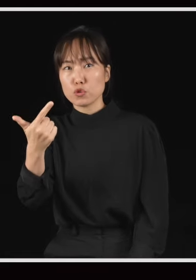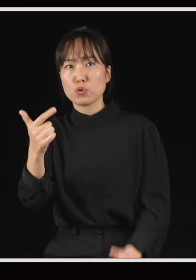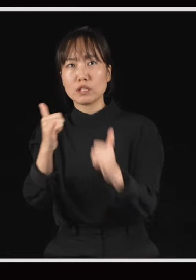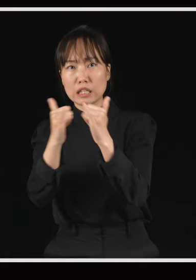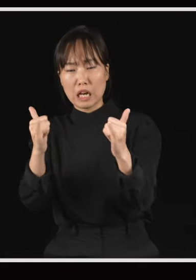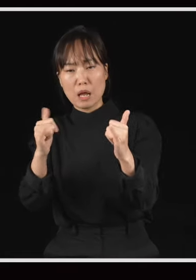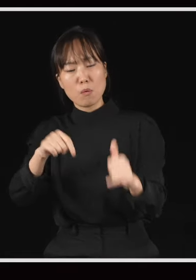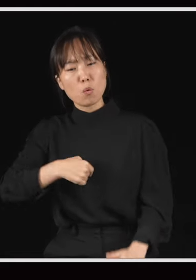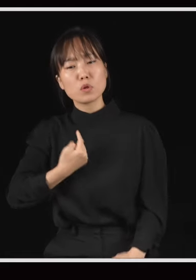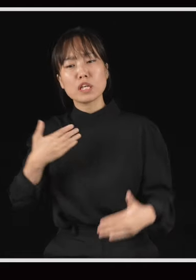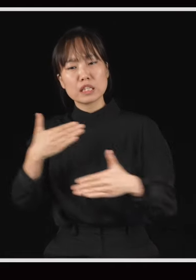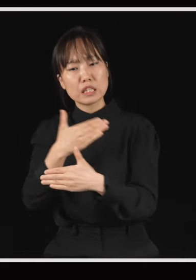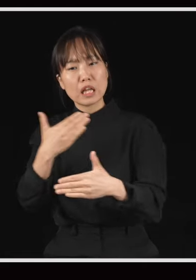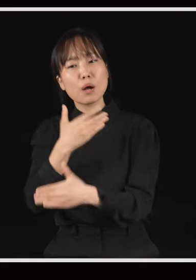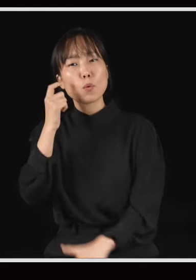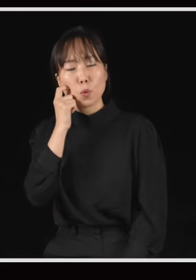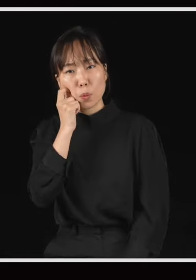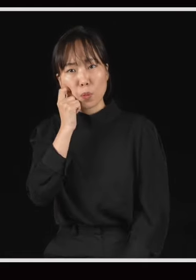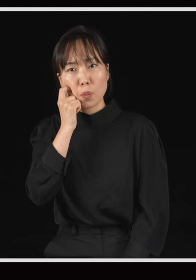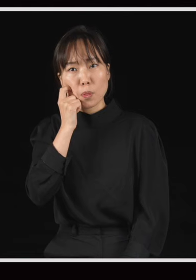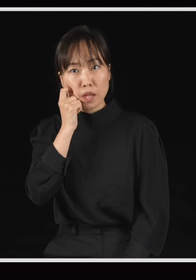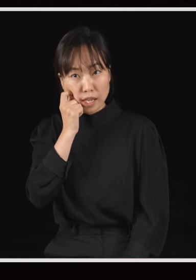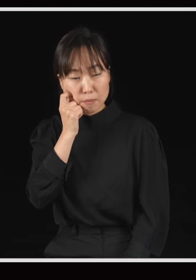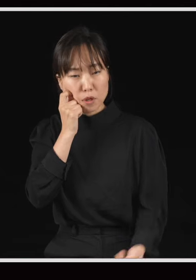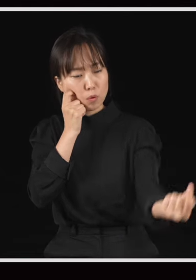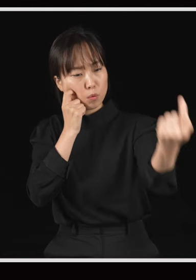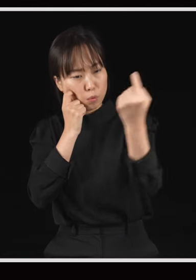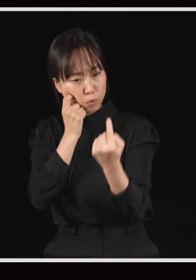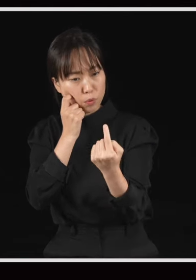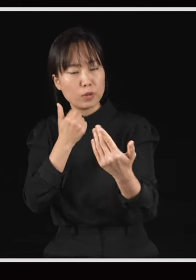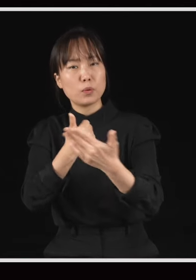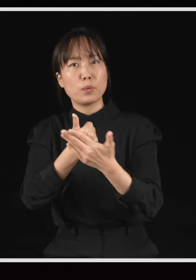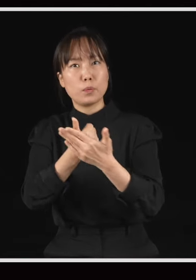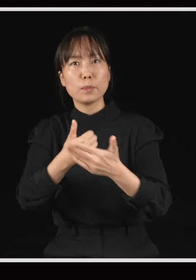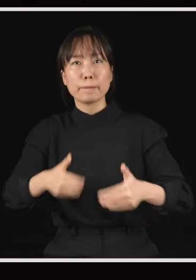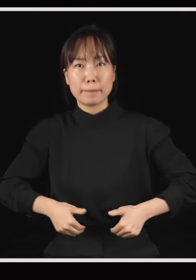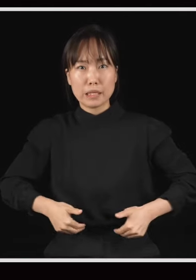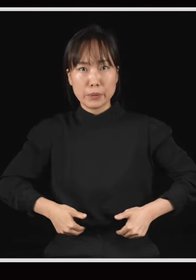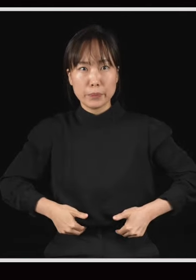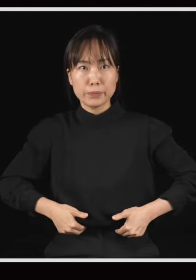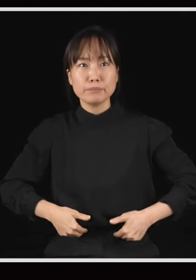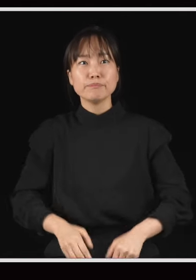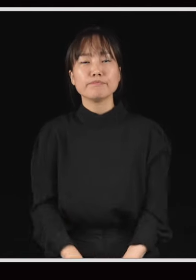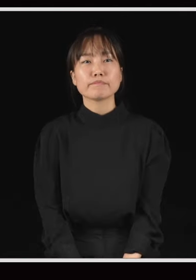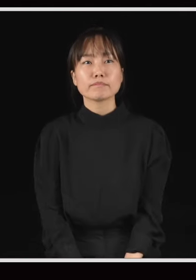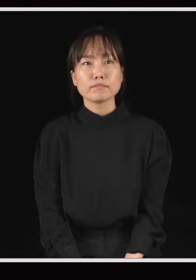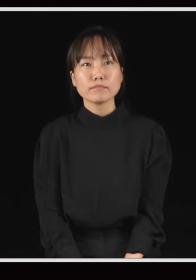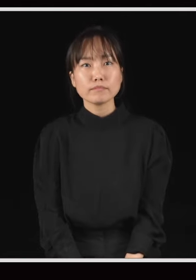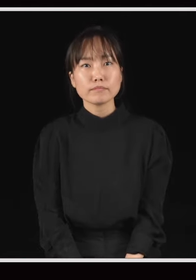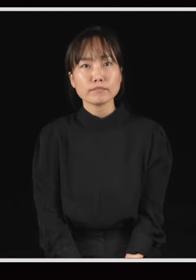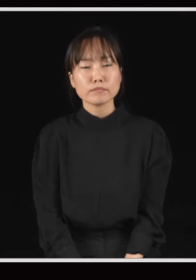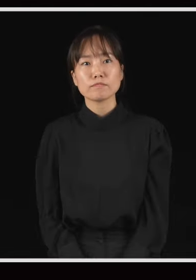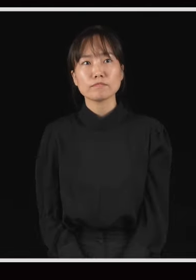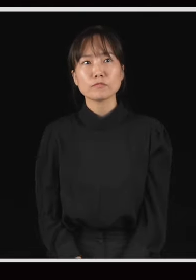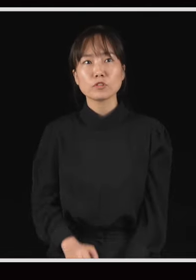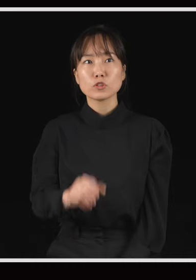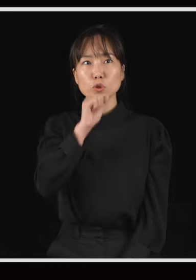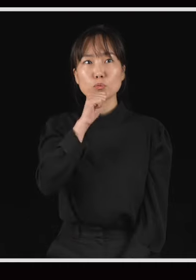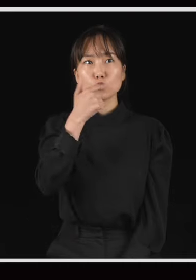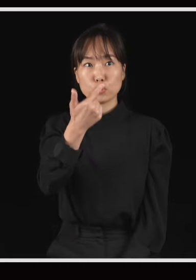허약이 되면 혼자 못 씻습니다. 그러면 돌봄이 필요하겠죠. 누군가가 나를 씻겨줘야 되는 겁니다.